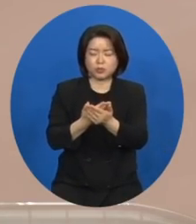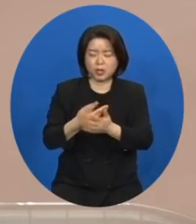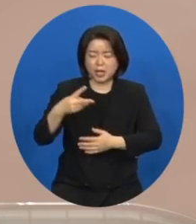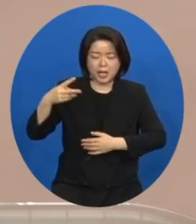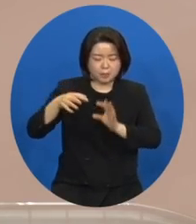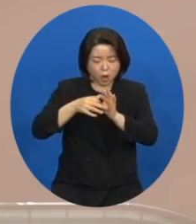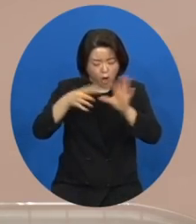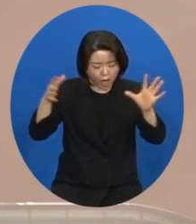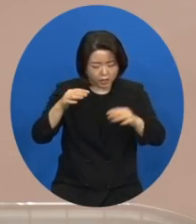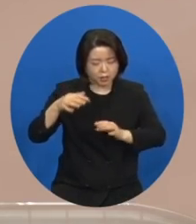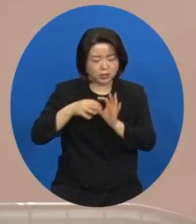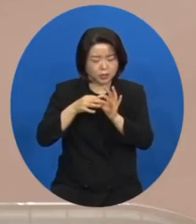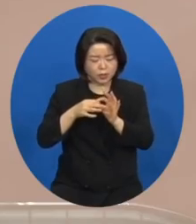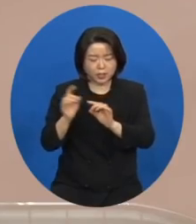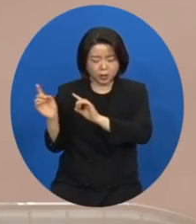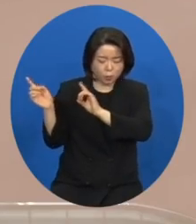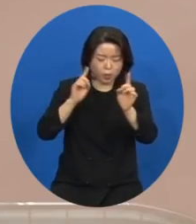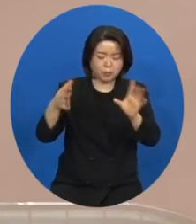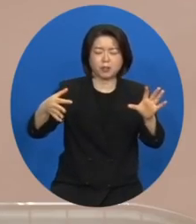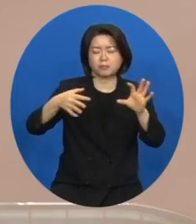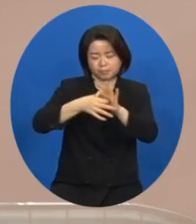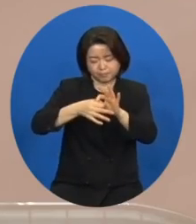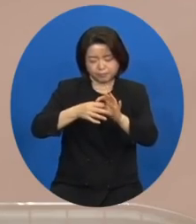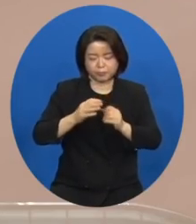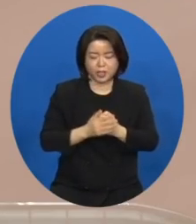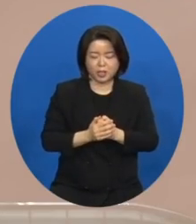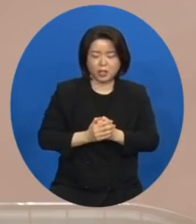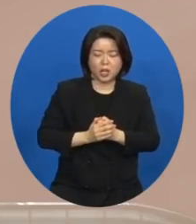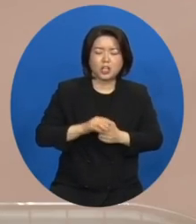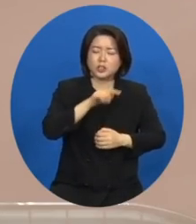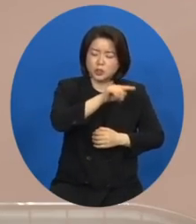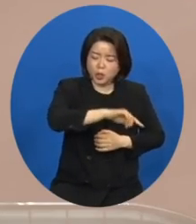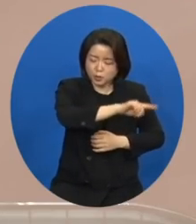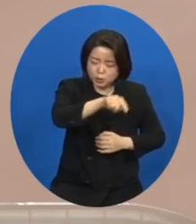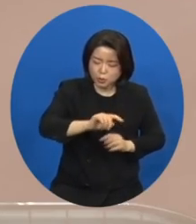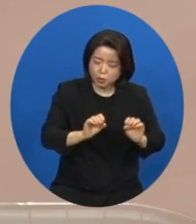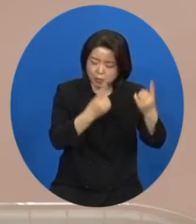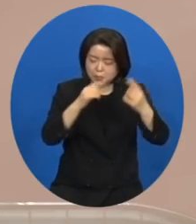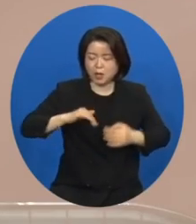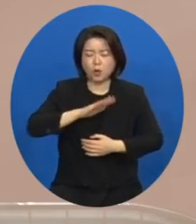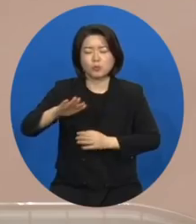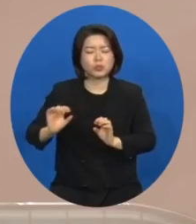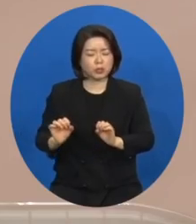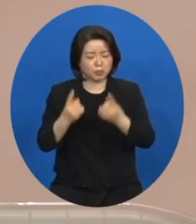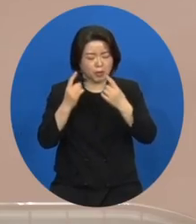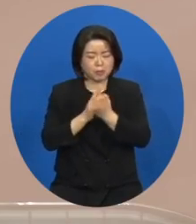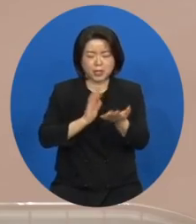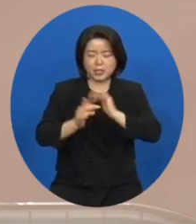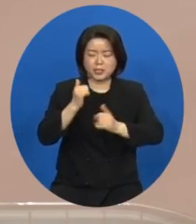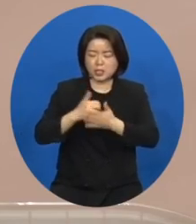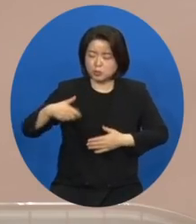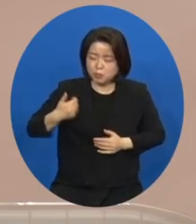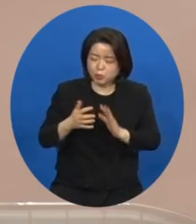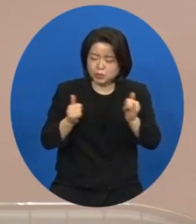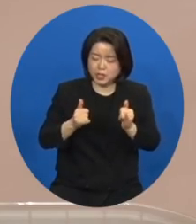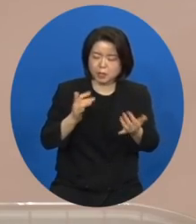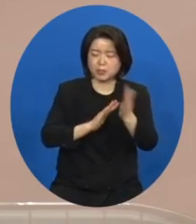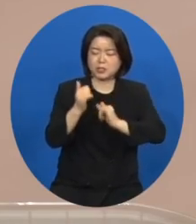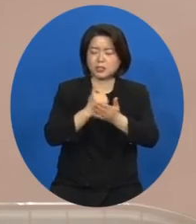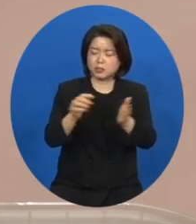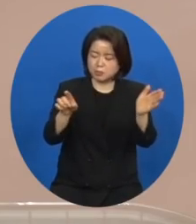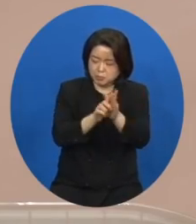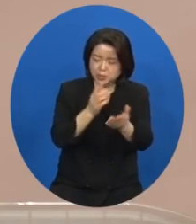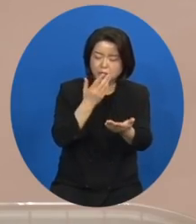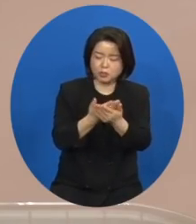떤 회복의 되어져서 져 들로 말미암아 우리를 말미암아 예수님의 하지 못한 애들이 줄을 알게 되어 지고 온 마을 사람들의